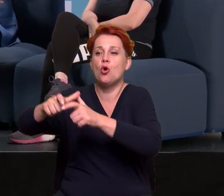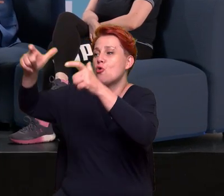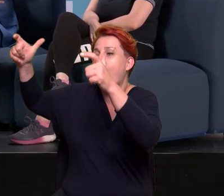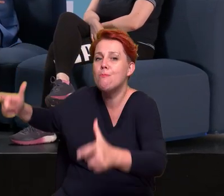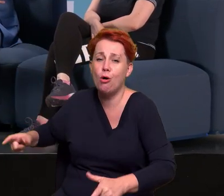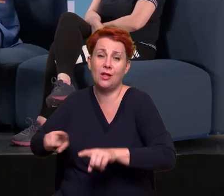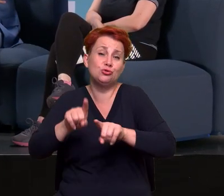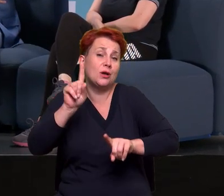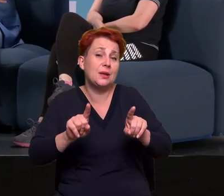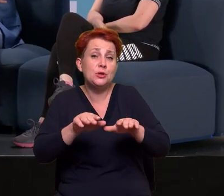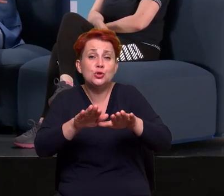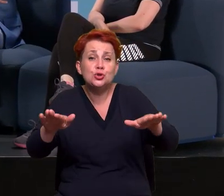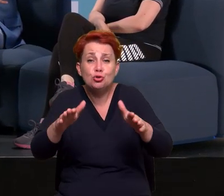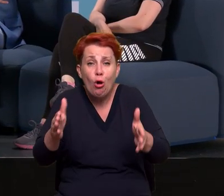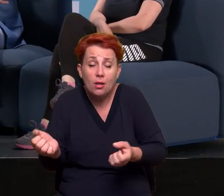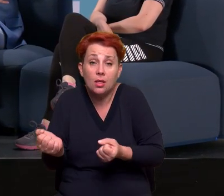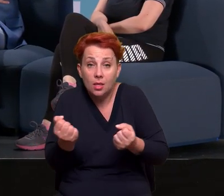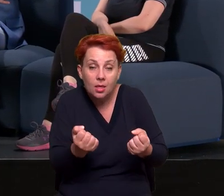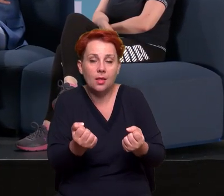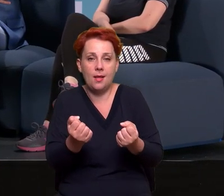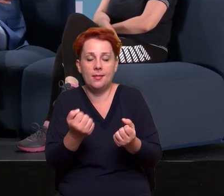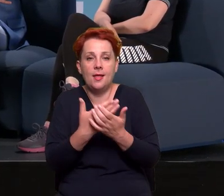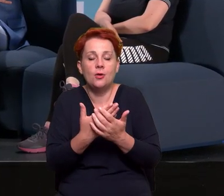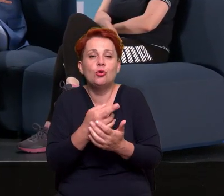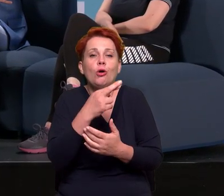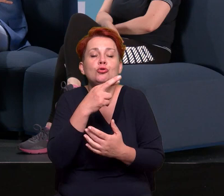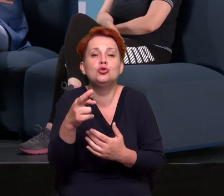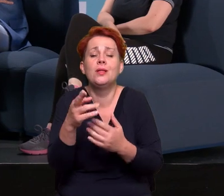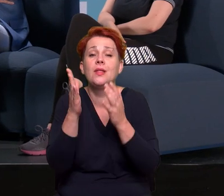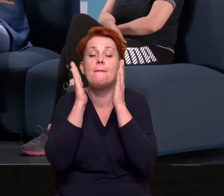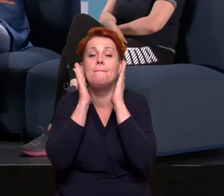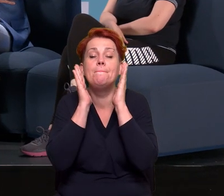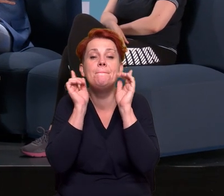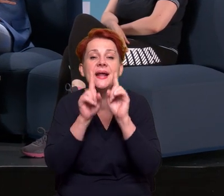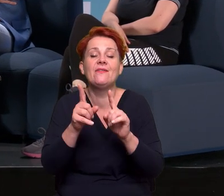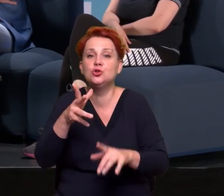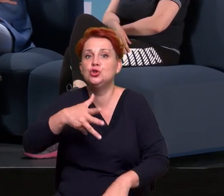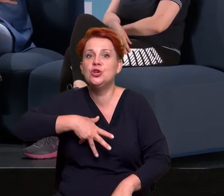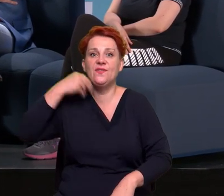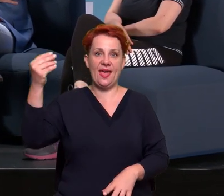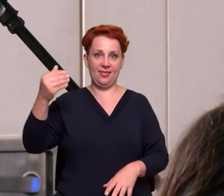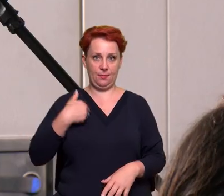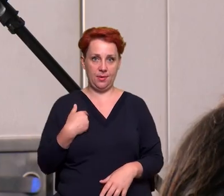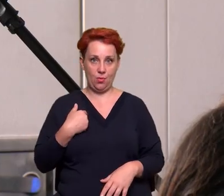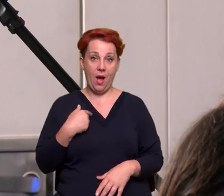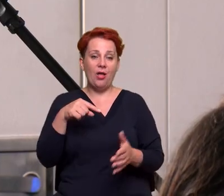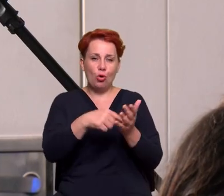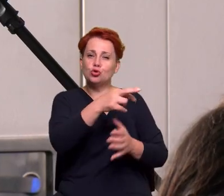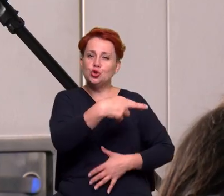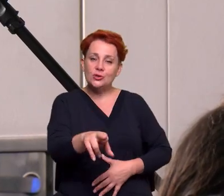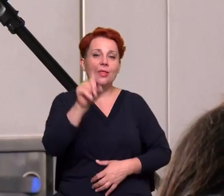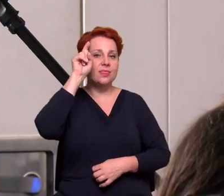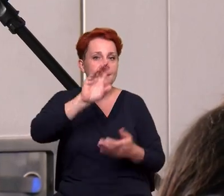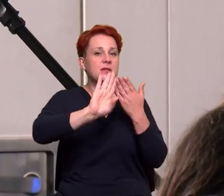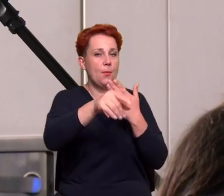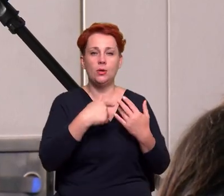jakiś stolik. I te artefakty urastały do rangi świętości, natomiast to, co po niemieckie, i tutaj jednak to po niemieckie, ja